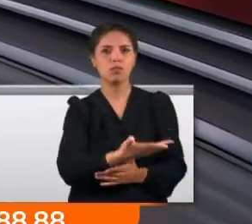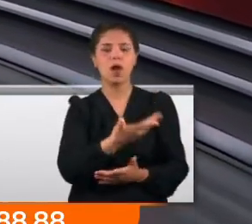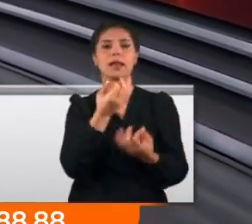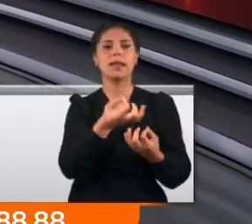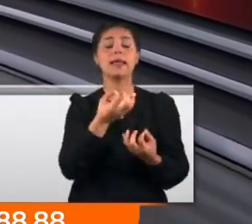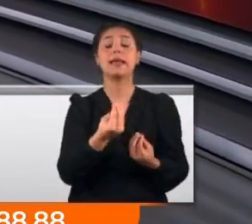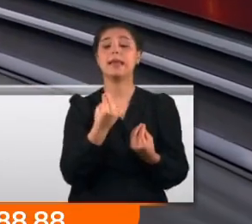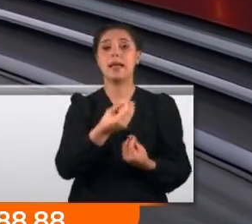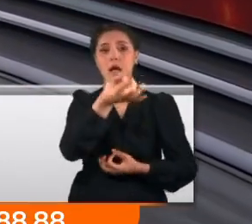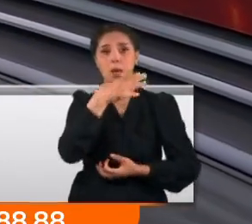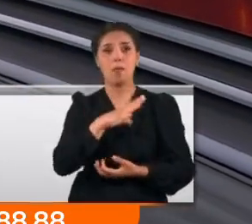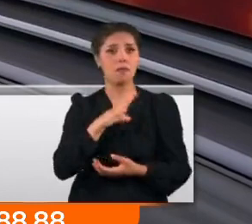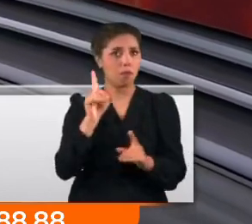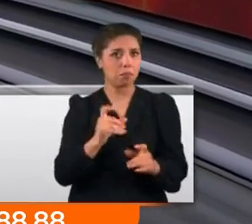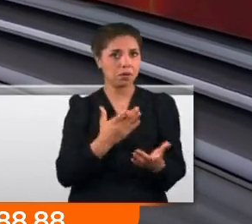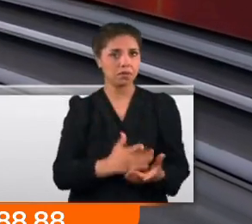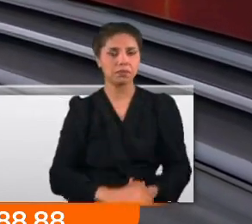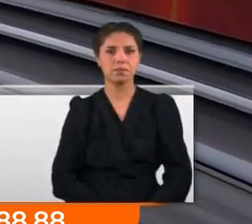iyi haberlerin var mı?